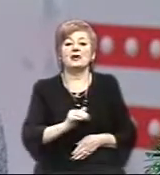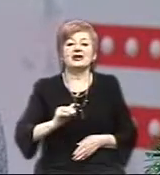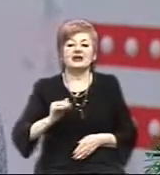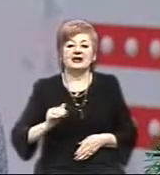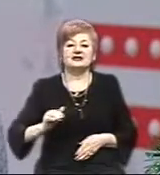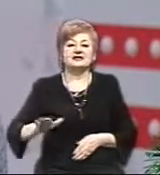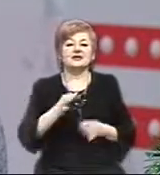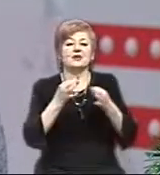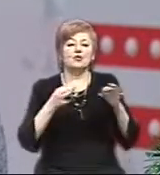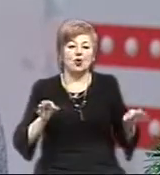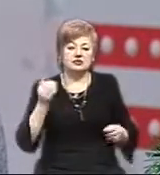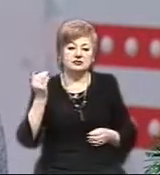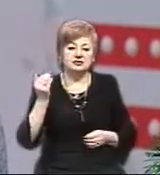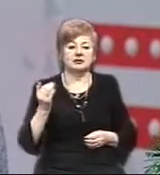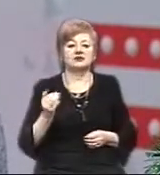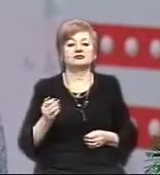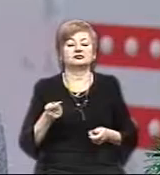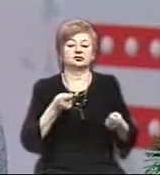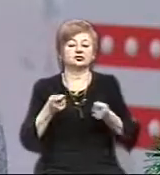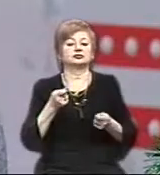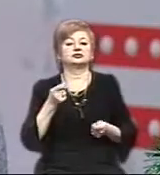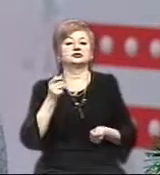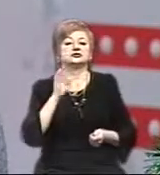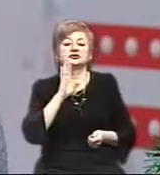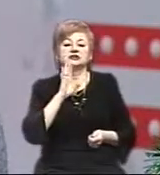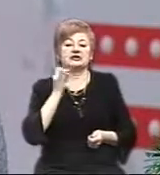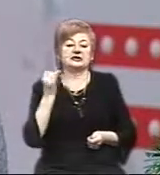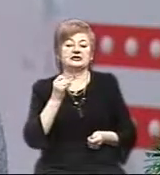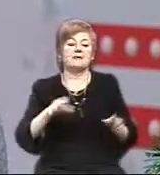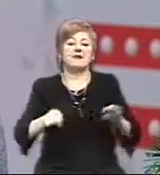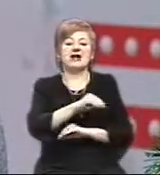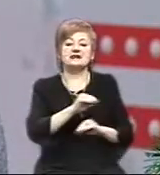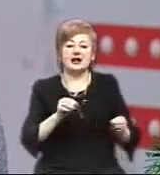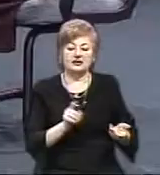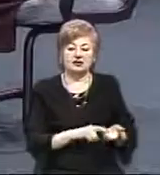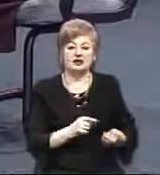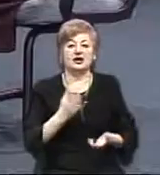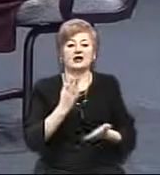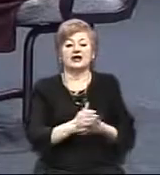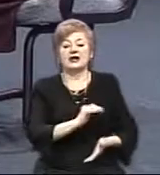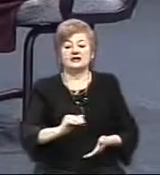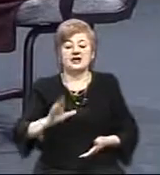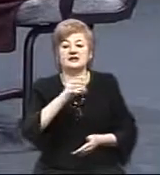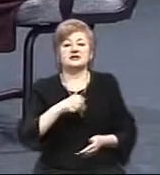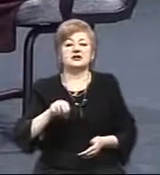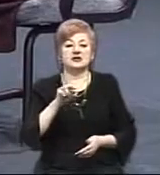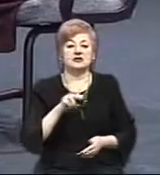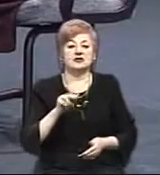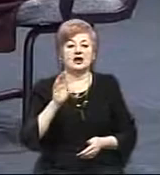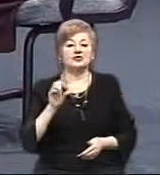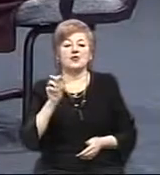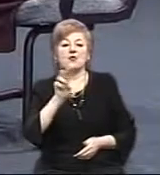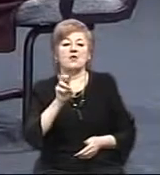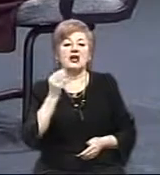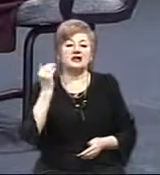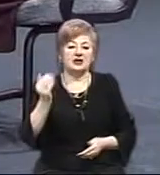який адмініструє жінка-переселенка Маріна Лях. У нас є дитячий садочок соціальний в